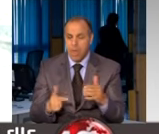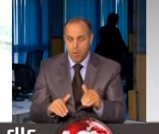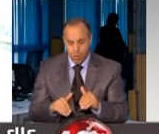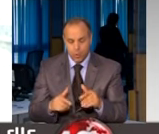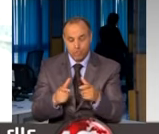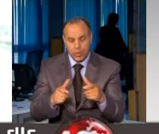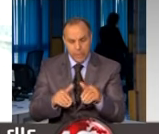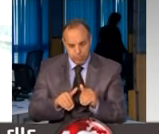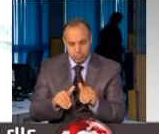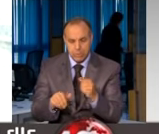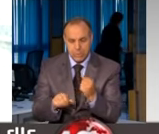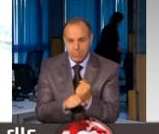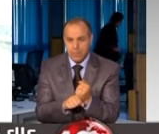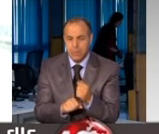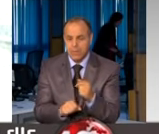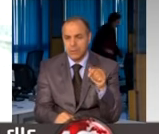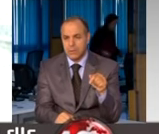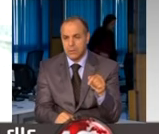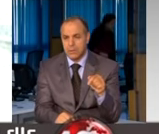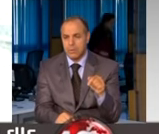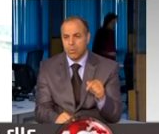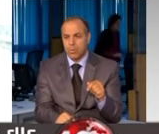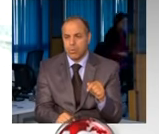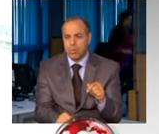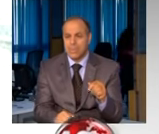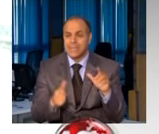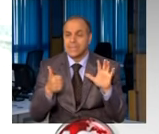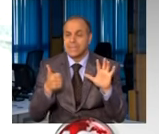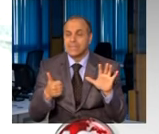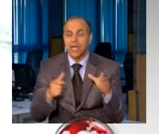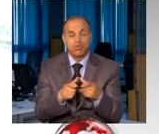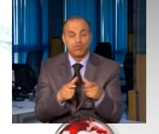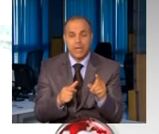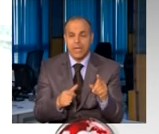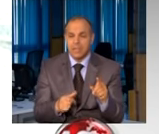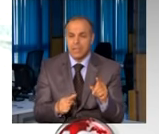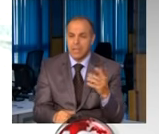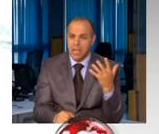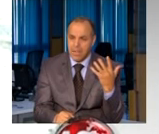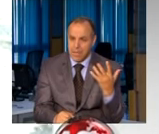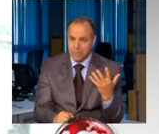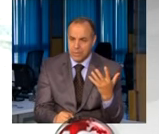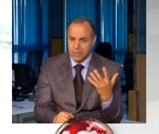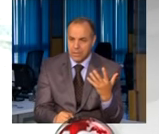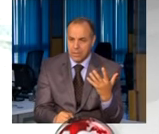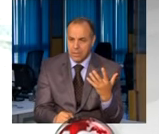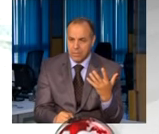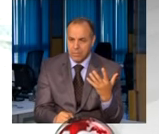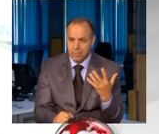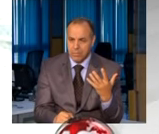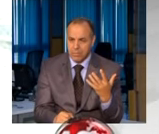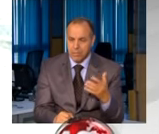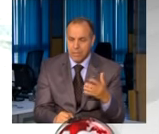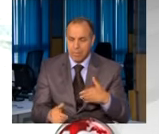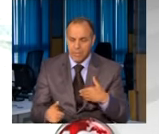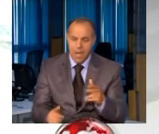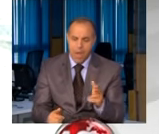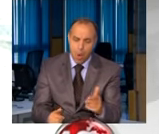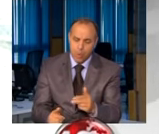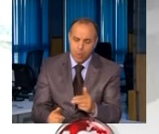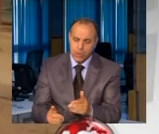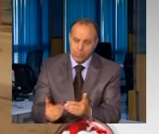بشركه طبعا عندنا 6 شركات 5 شركات في قطاع تربيه الاحياء المائيه